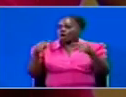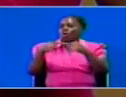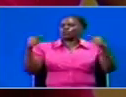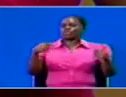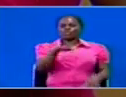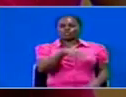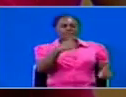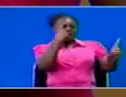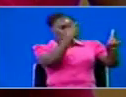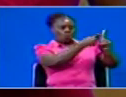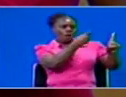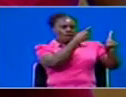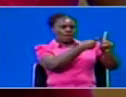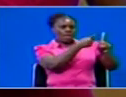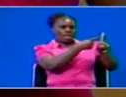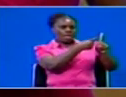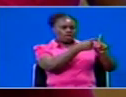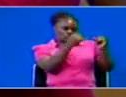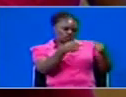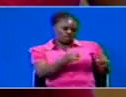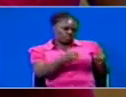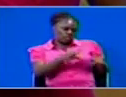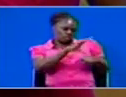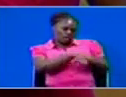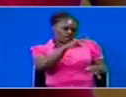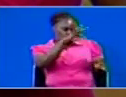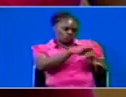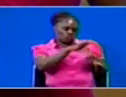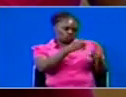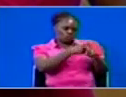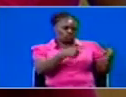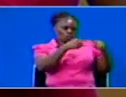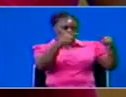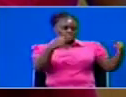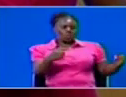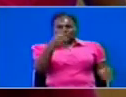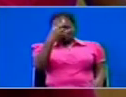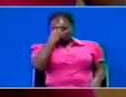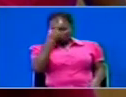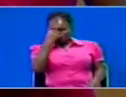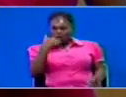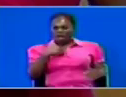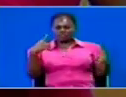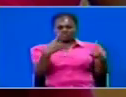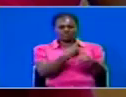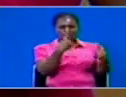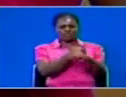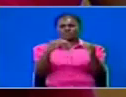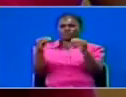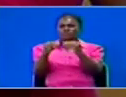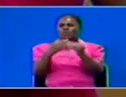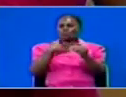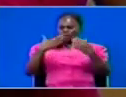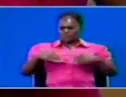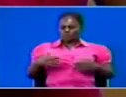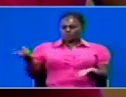upinzani huko Kwale kujaribu kumega kura hizo kwa upinzani. Ruto aliyekuwa na hafla tofauti aliwataka wenyeji kujisajili